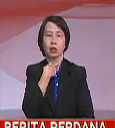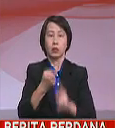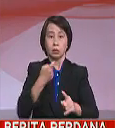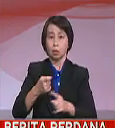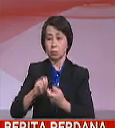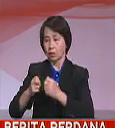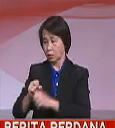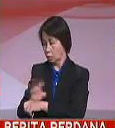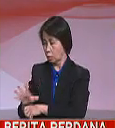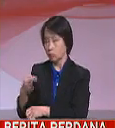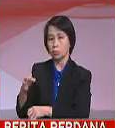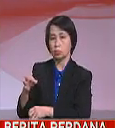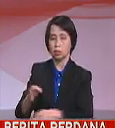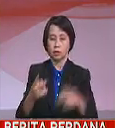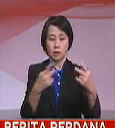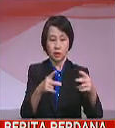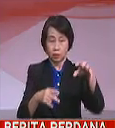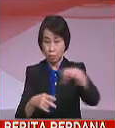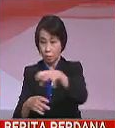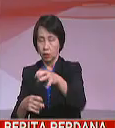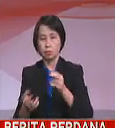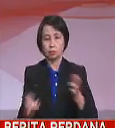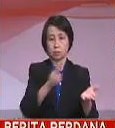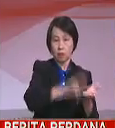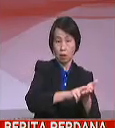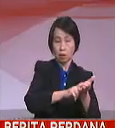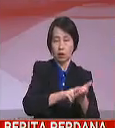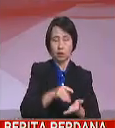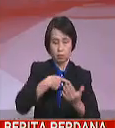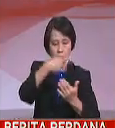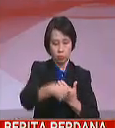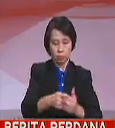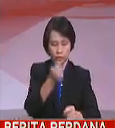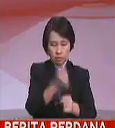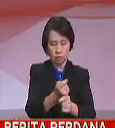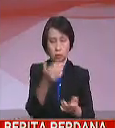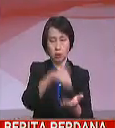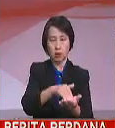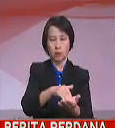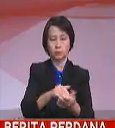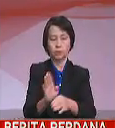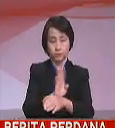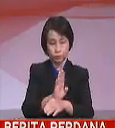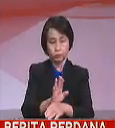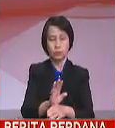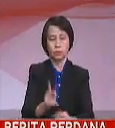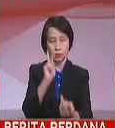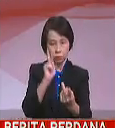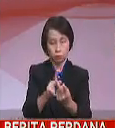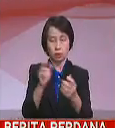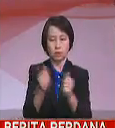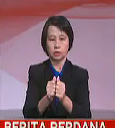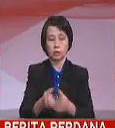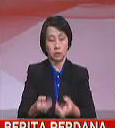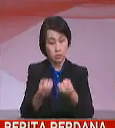daripada COVID-19. Peruncit yang telah mendaftar di bawah program penetapan semula komersial pula disesuaikan